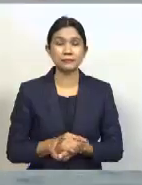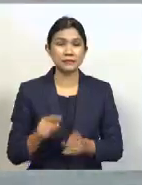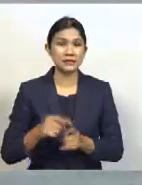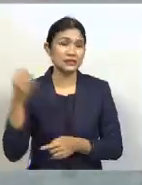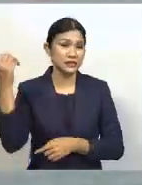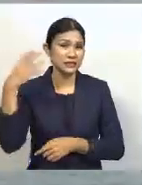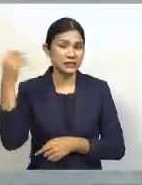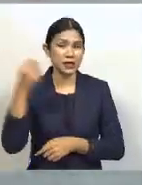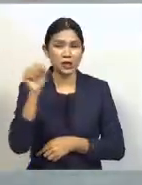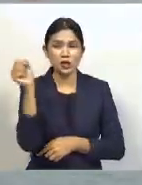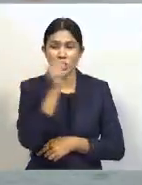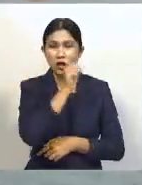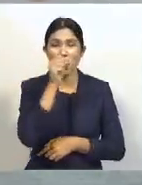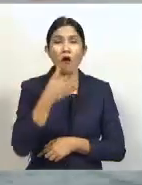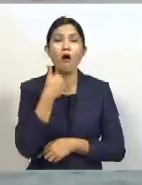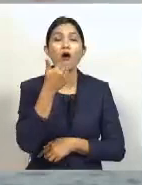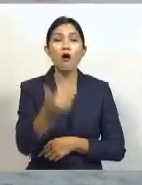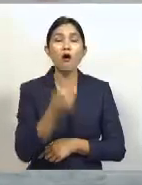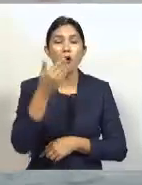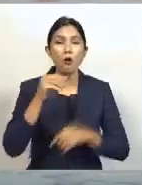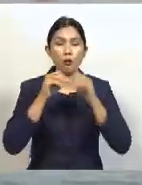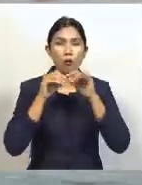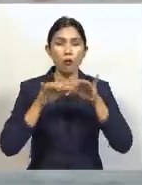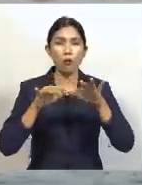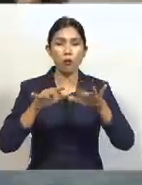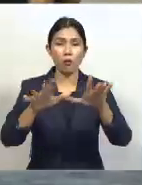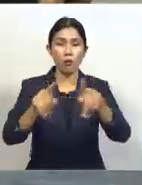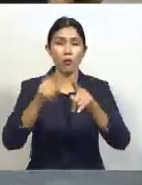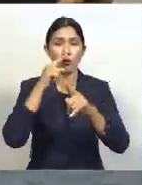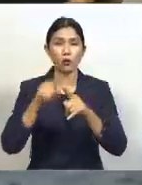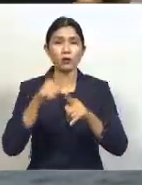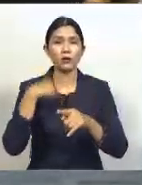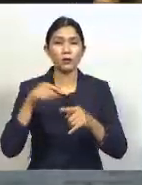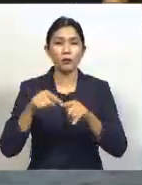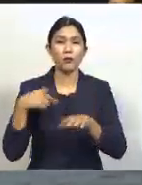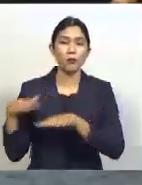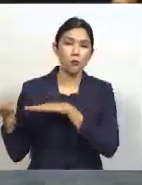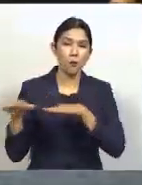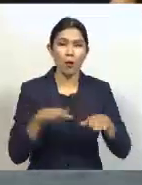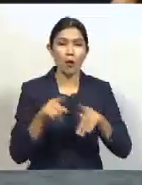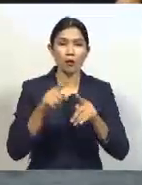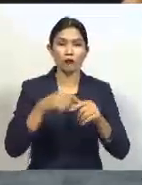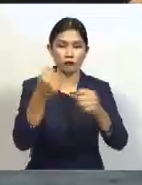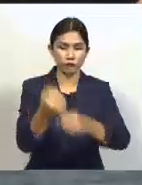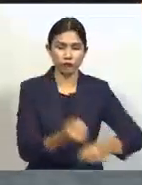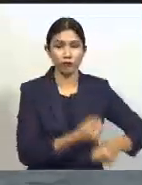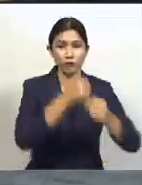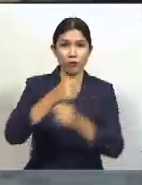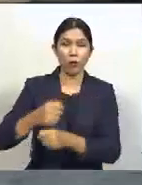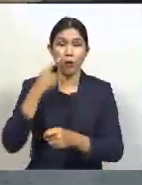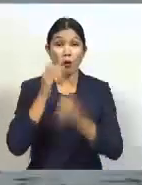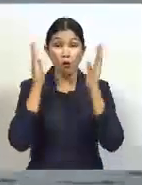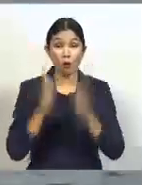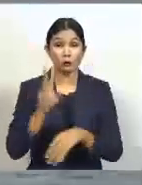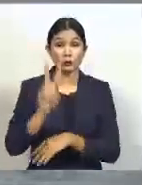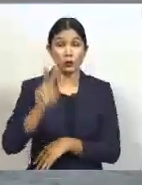เสียงเฮเรือที่ขับขานทรงพลังดังกังวานผสานความพลิ้วไหวและความพร้อมเพรียงของฝีพายทั้ง 2,200 น